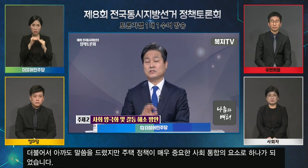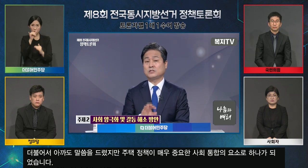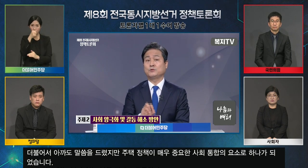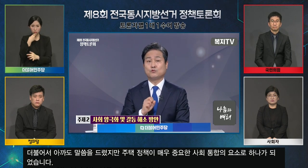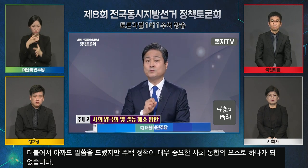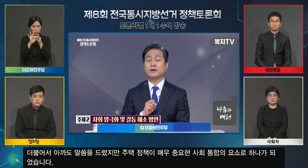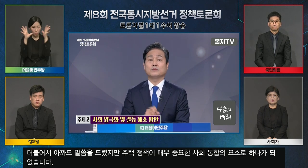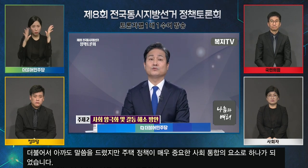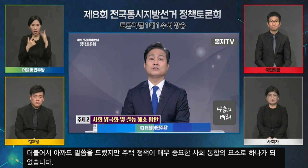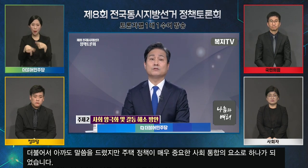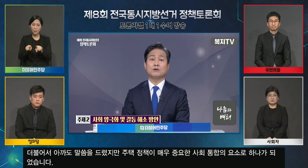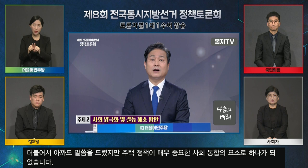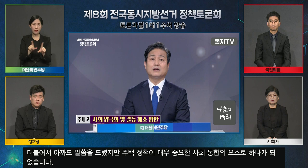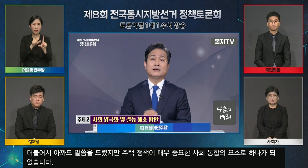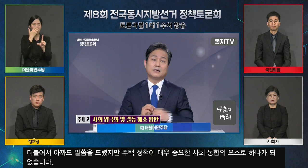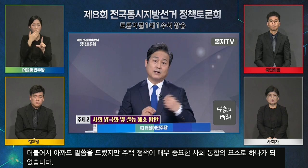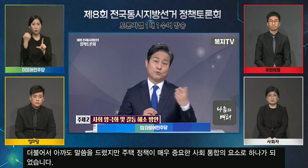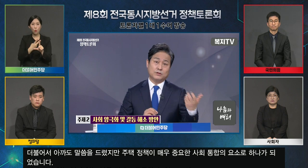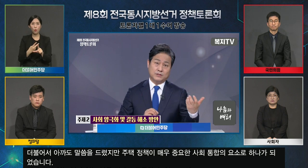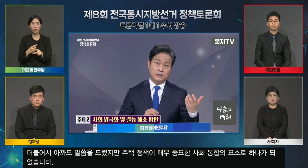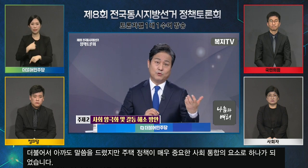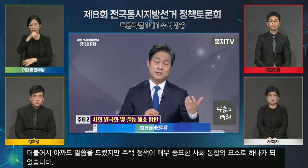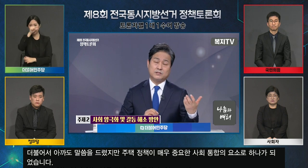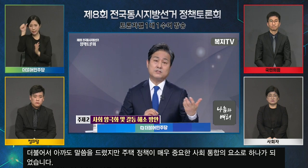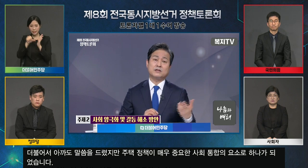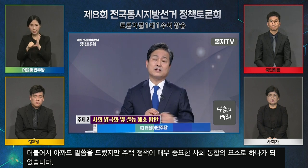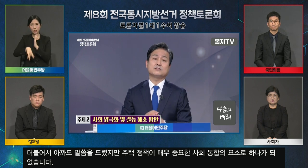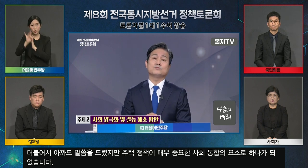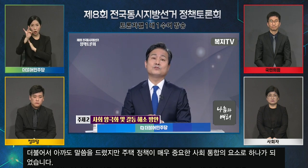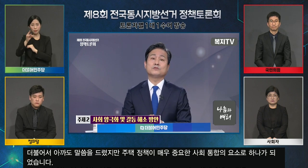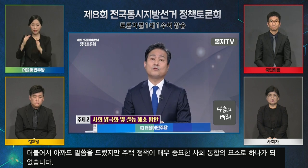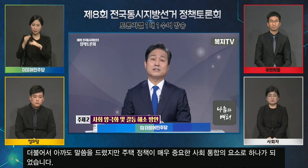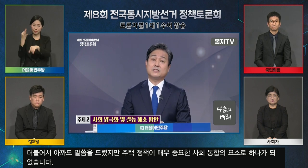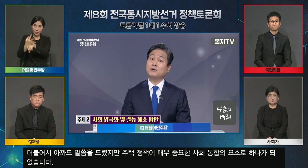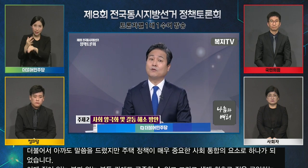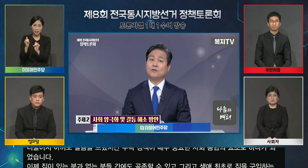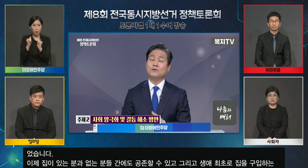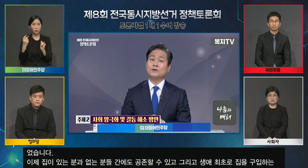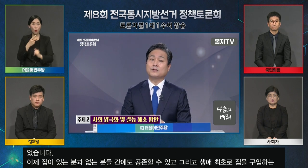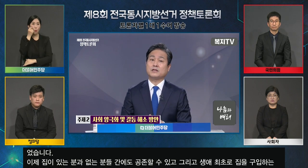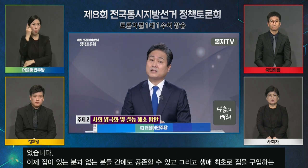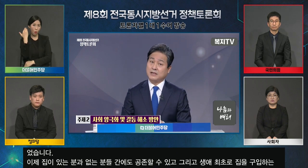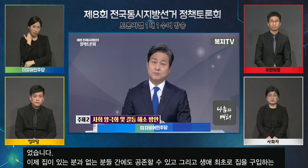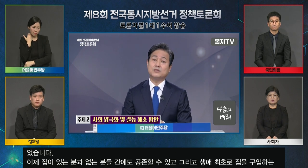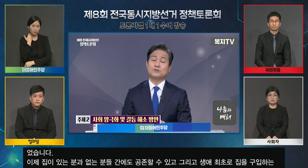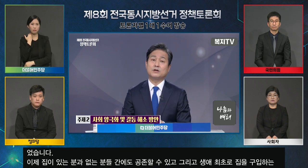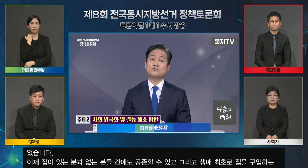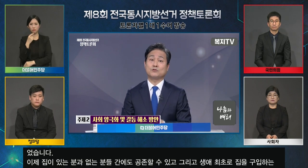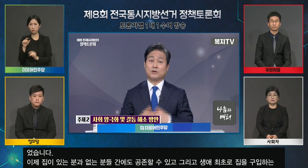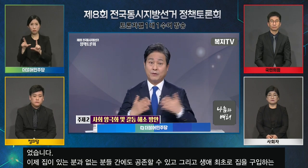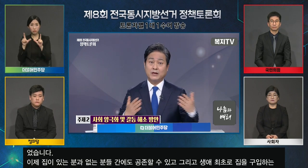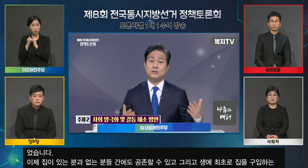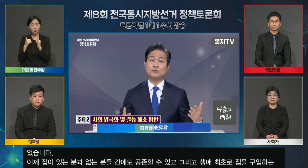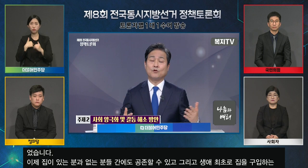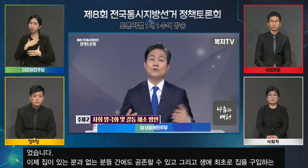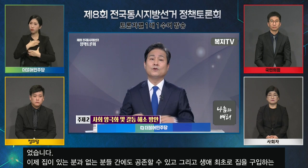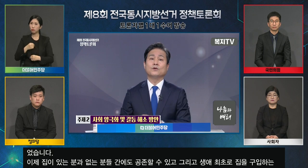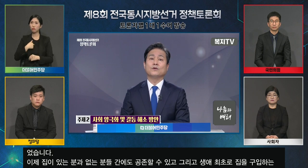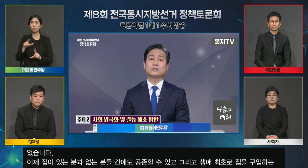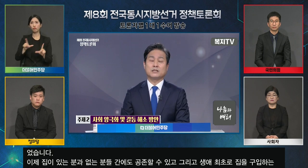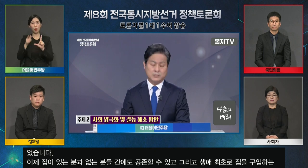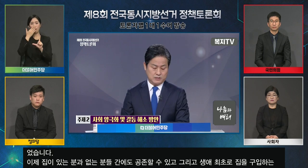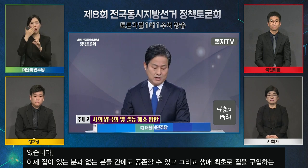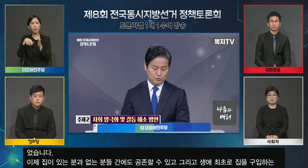최초로 집을 구입하는 분들과 월세 전세를 사시는 분들도 안심하고 자신의 삶을 영유할 수 있도록 계획적으로